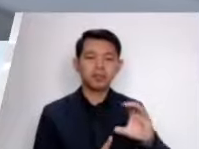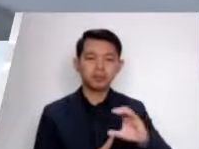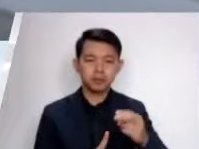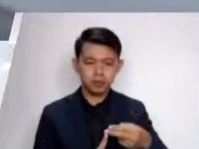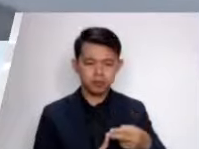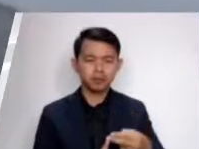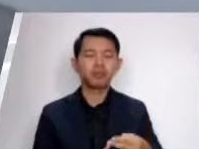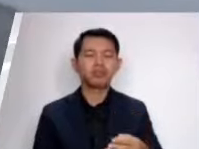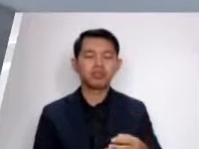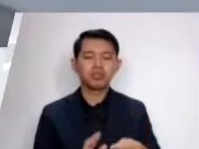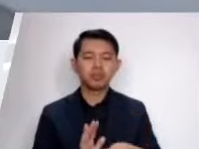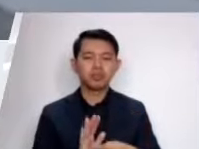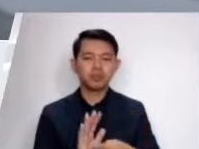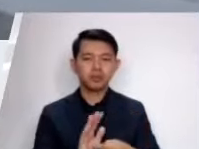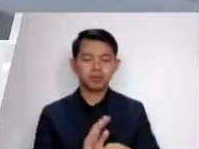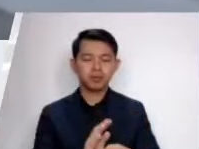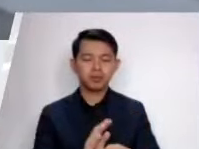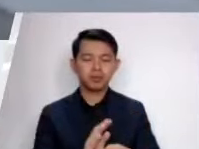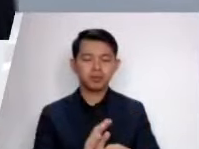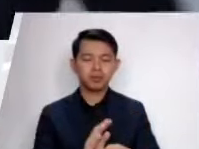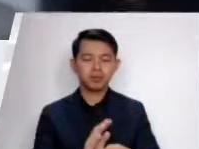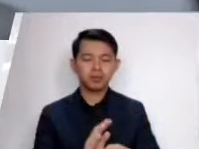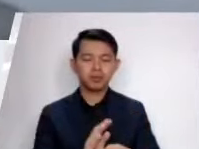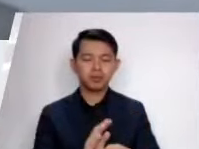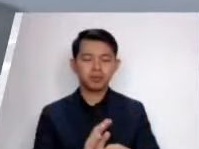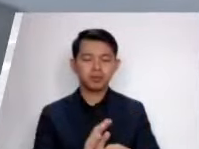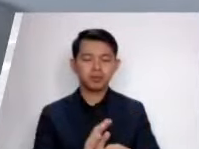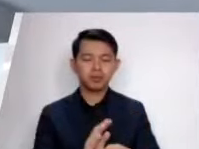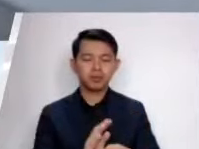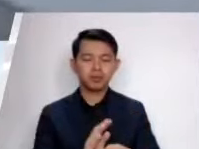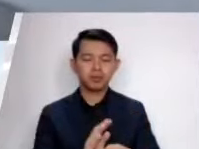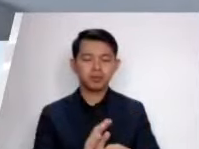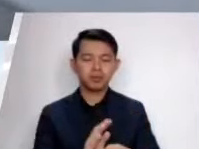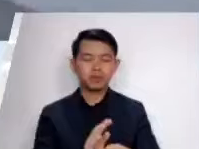problem. Yun talaga kapatakaran ito, so dapat sundin.